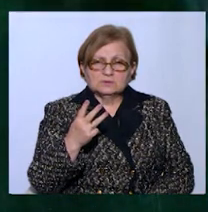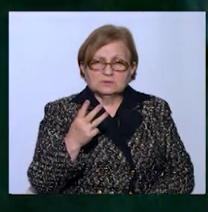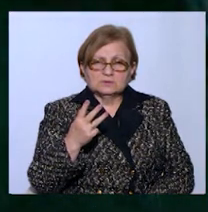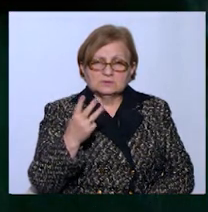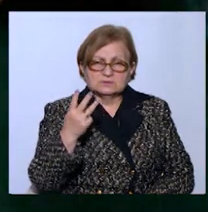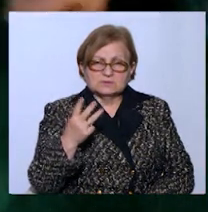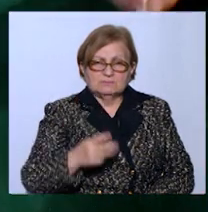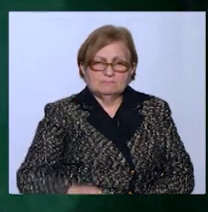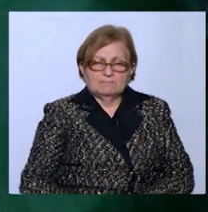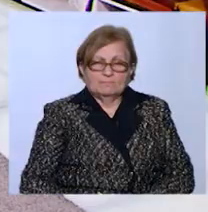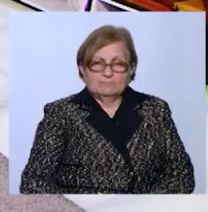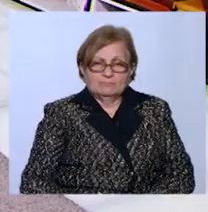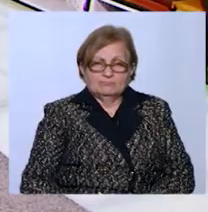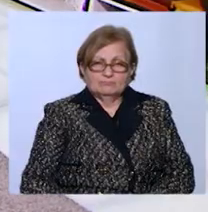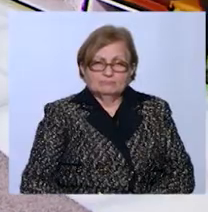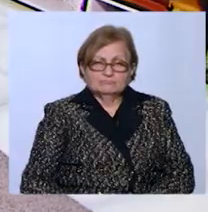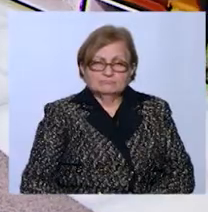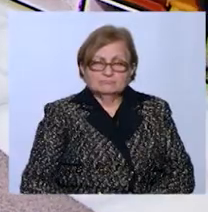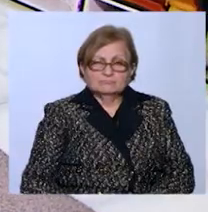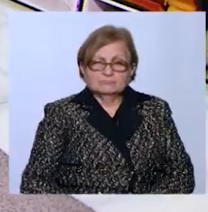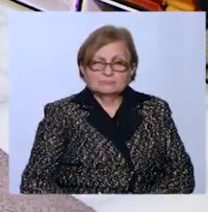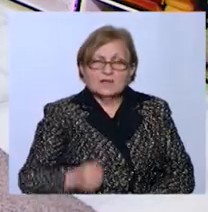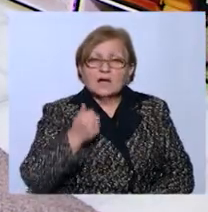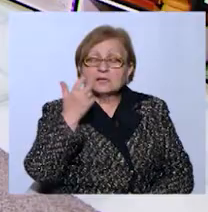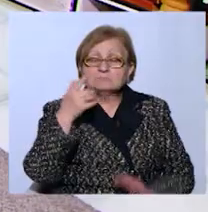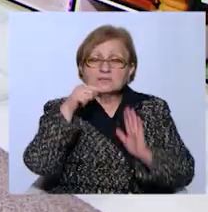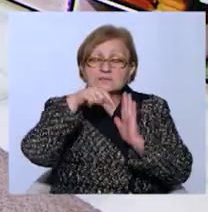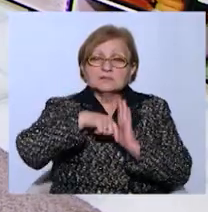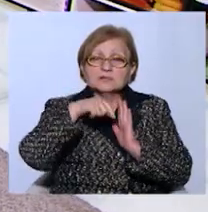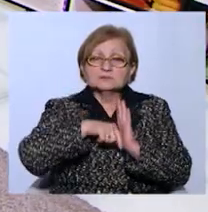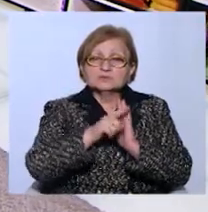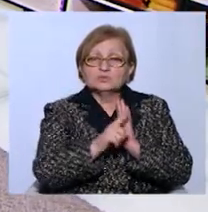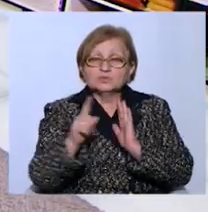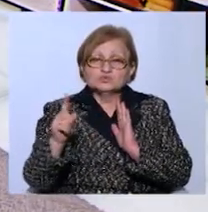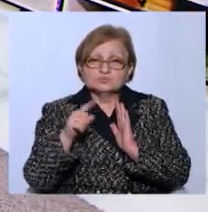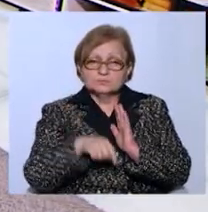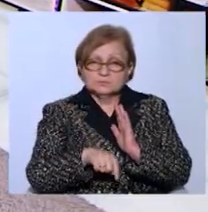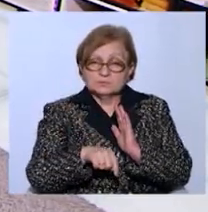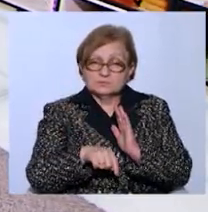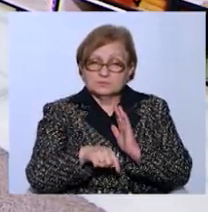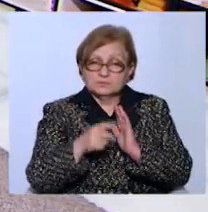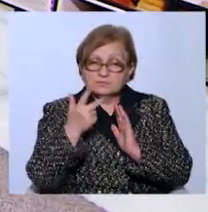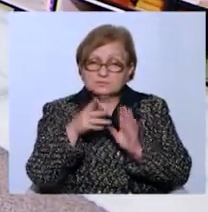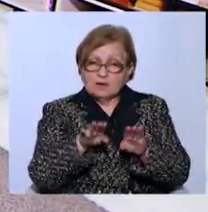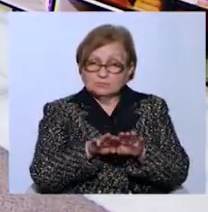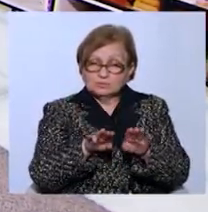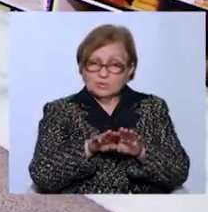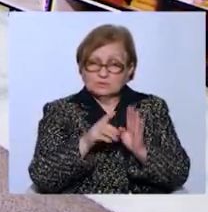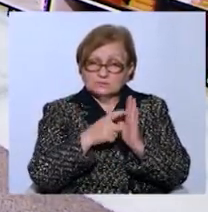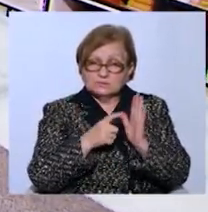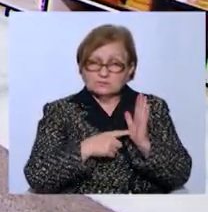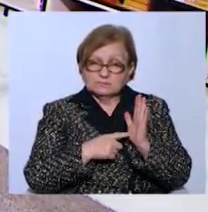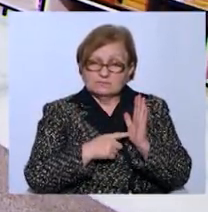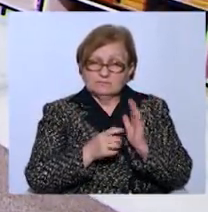მე 3, 3 ტოლ ნაწილად გავყავი და რამდენია თითოში? 3 ტოლ ნაწილად გავყავი. აბა ეხლა უყურეთ